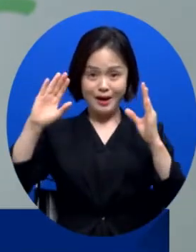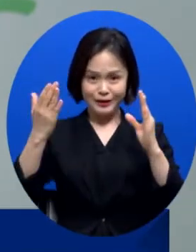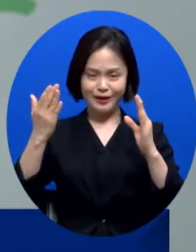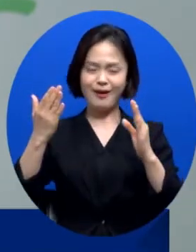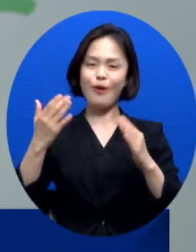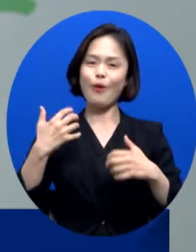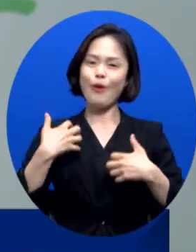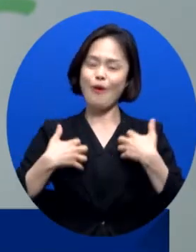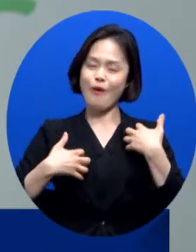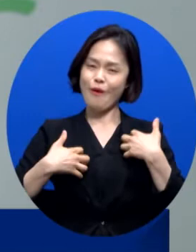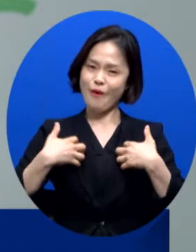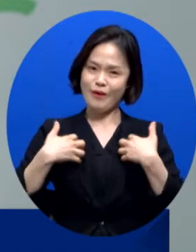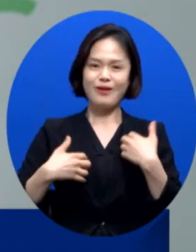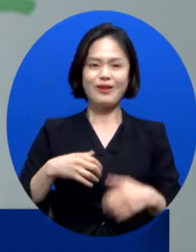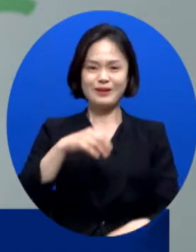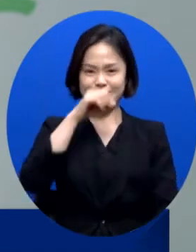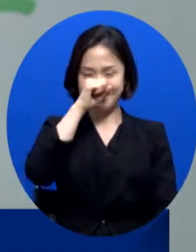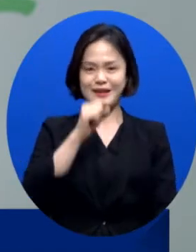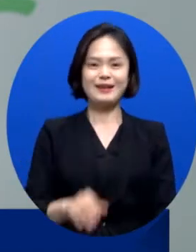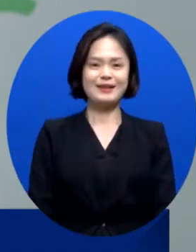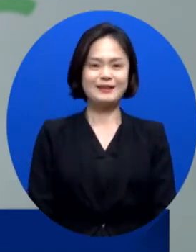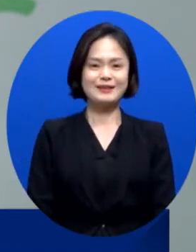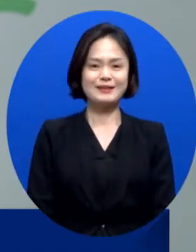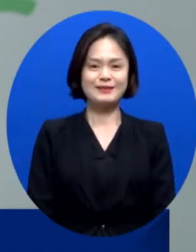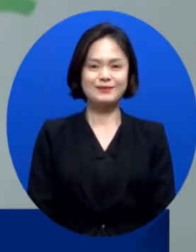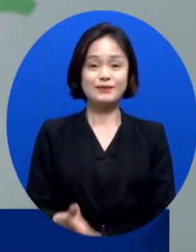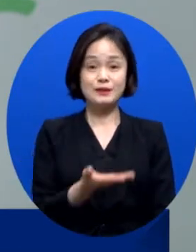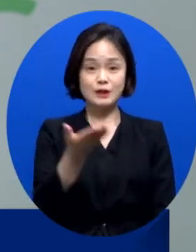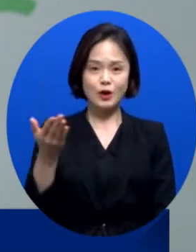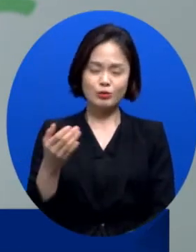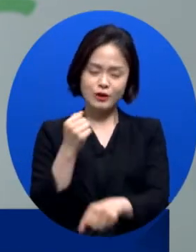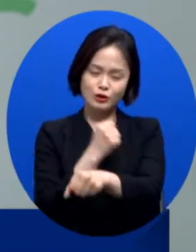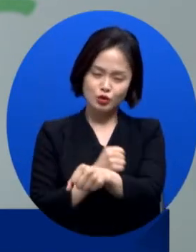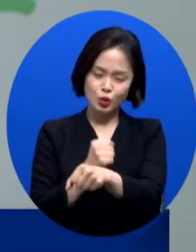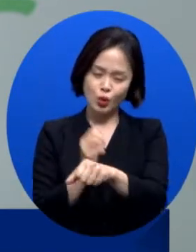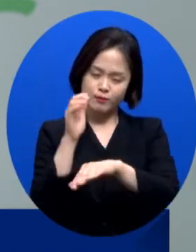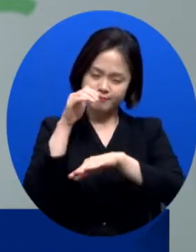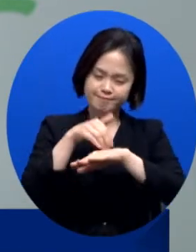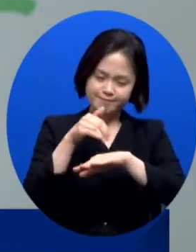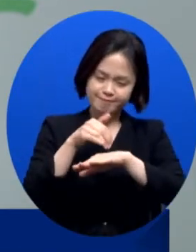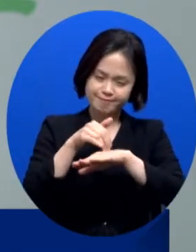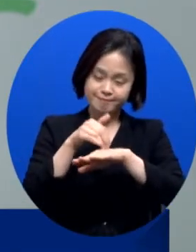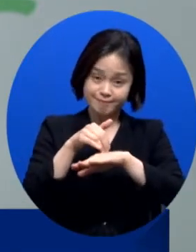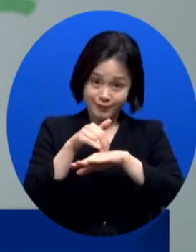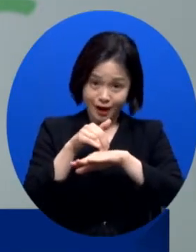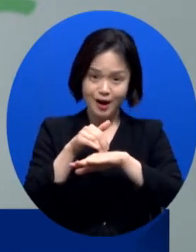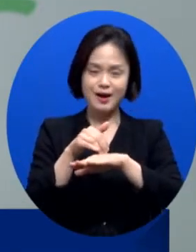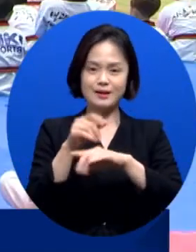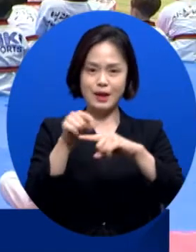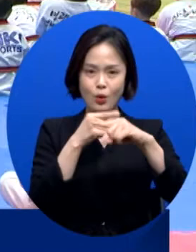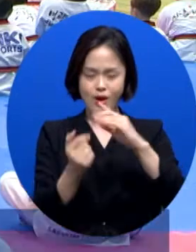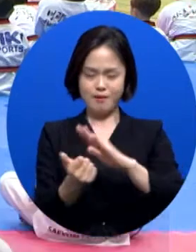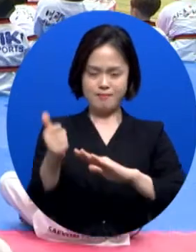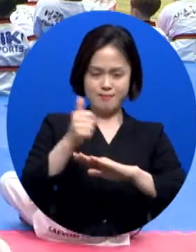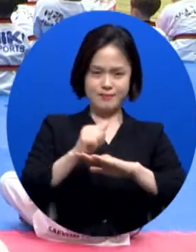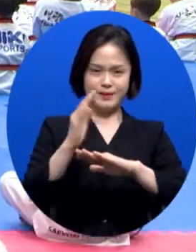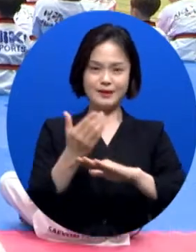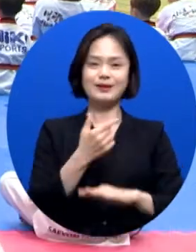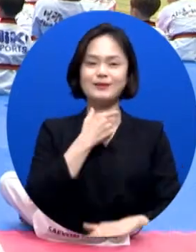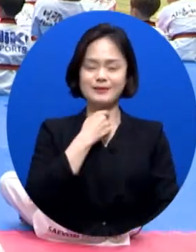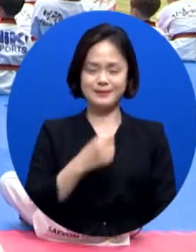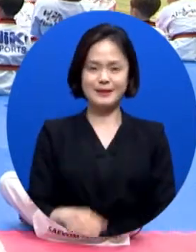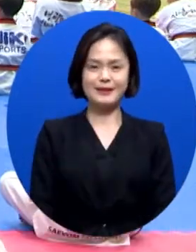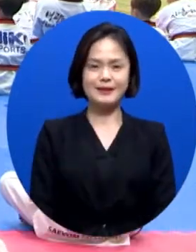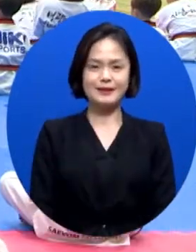뜻깊게 생각을 하며 뜨거운 땀과 노력이 결실로 맺어지기를 진심으로 기원드립니다.